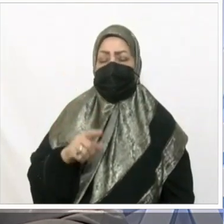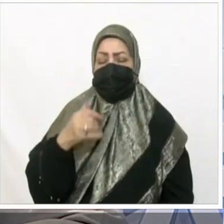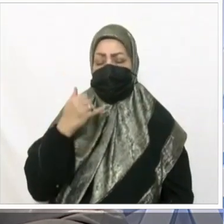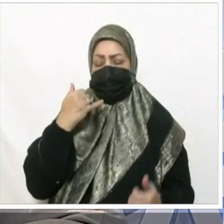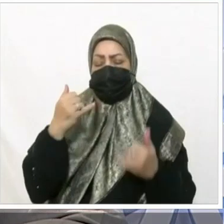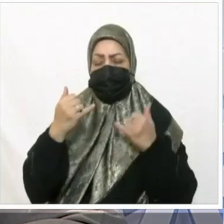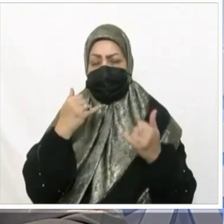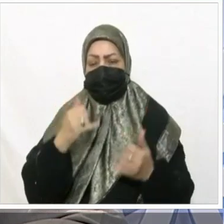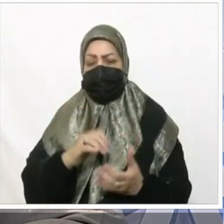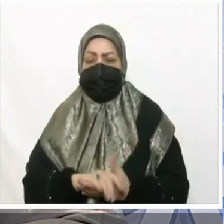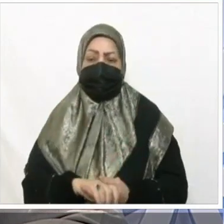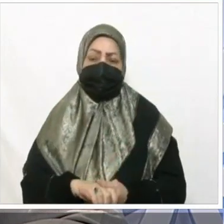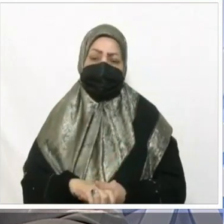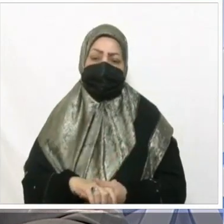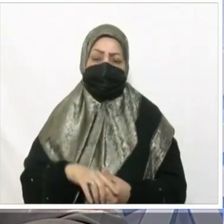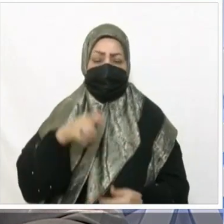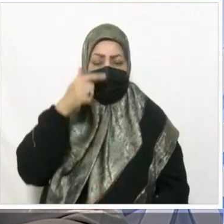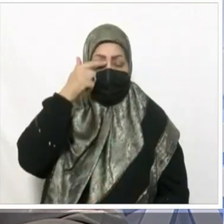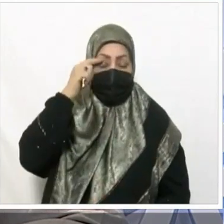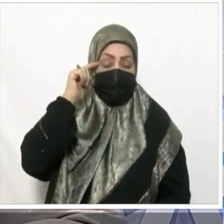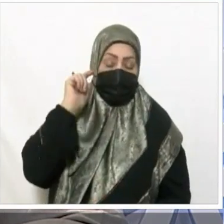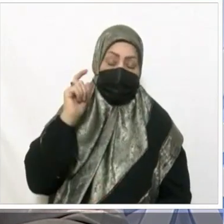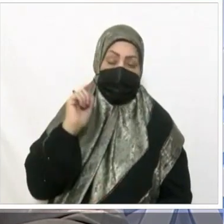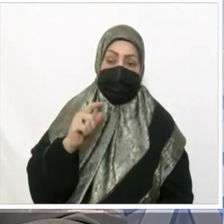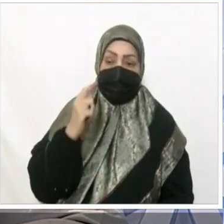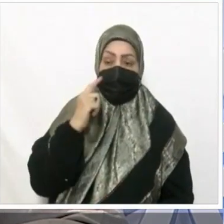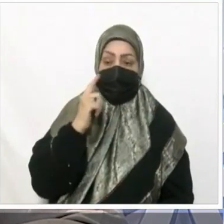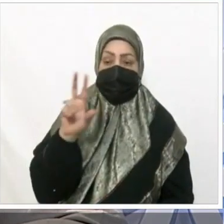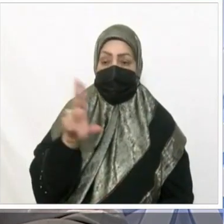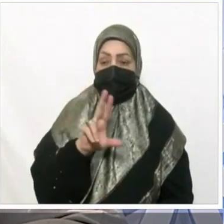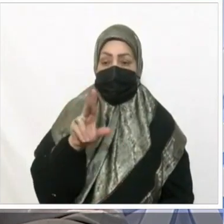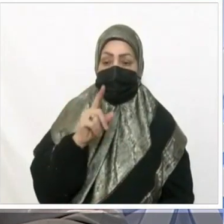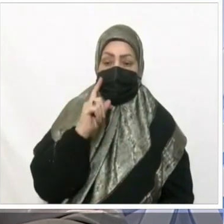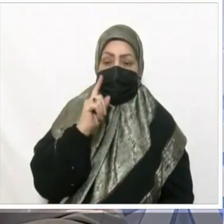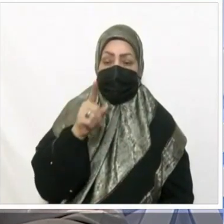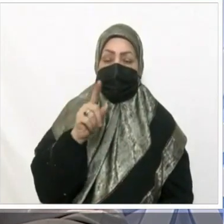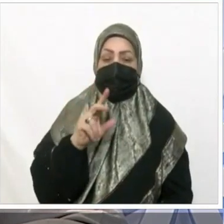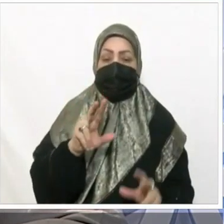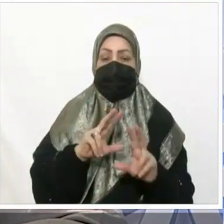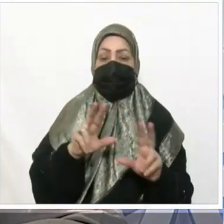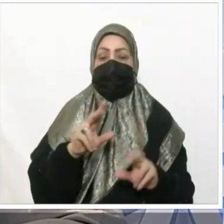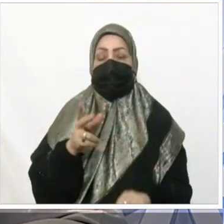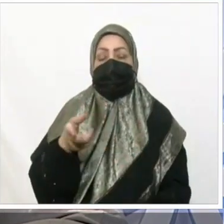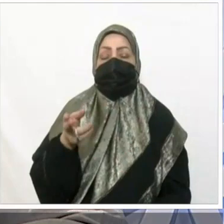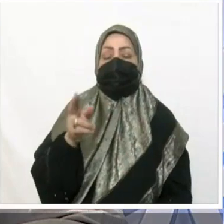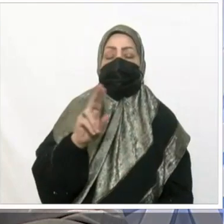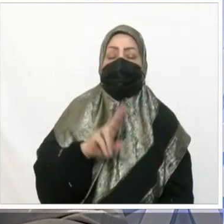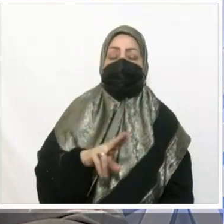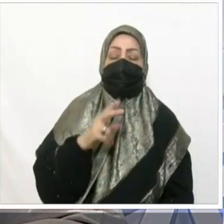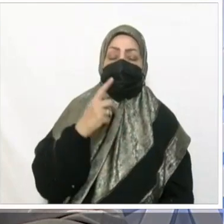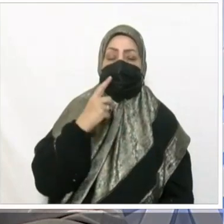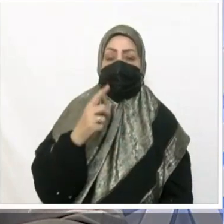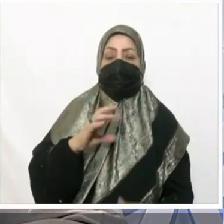دار الإفتاء الليبية على التردد 12687 أفقي على النايلسات.